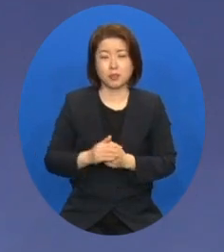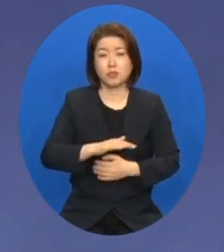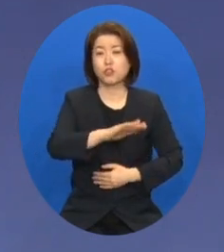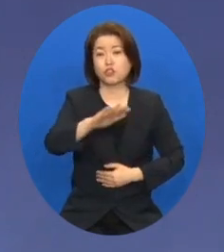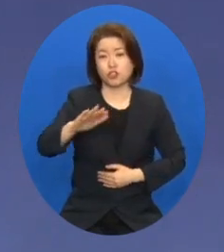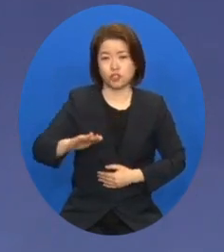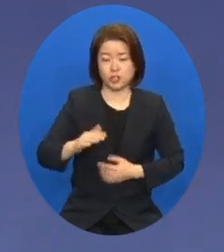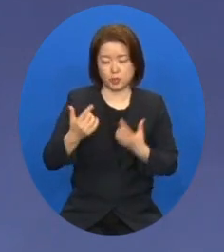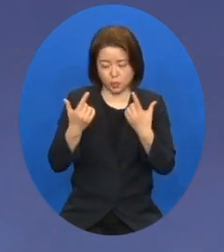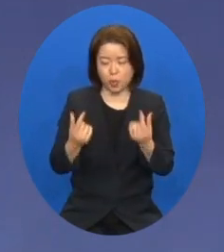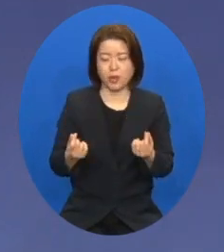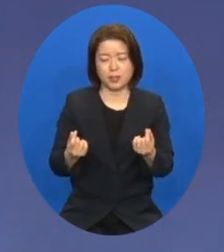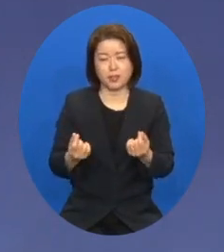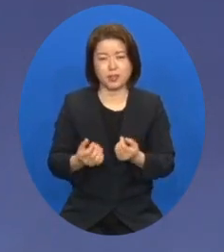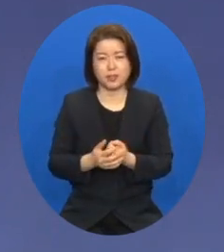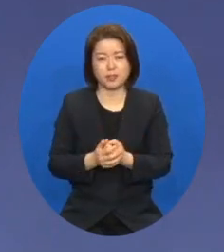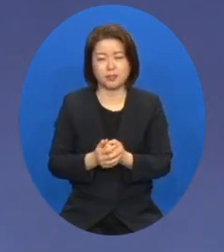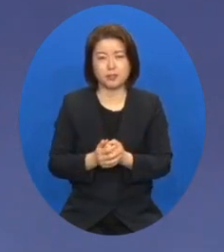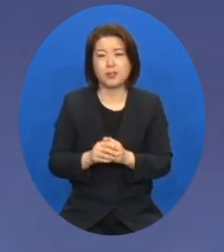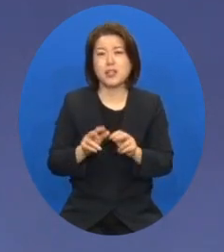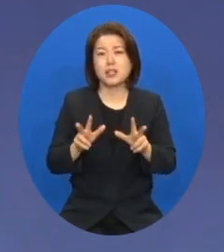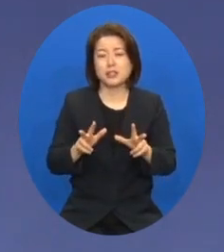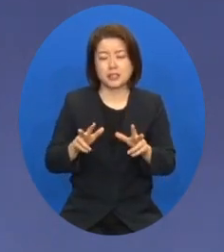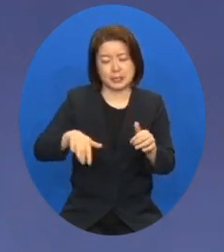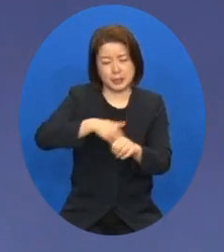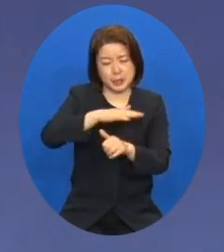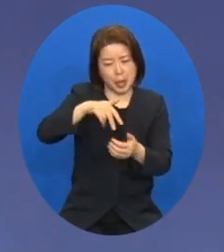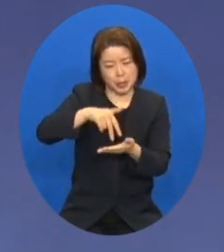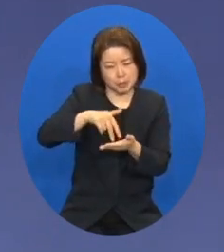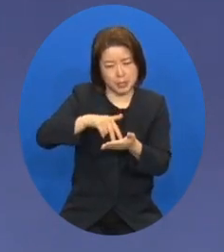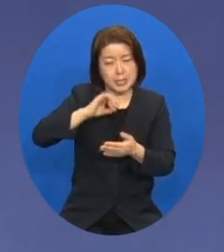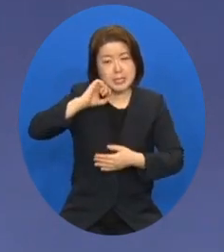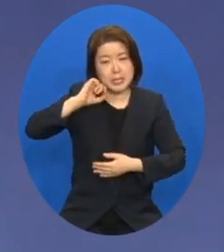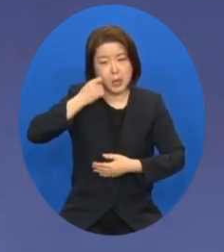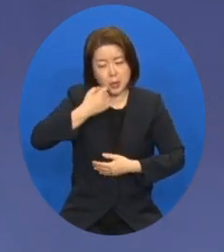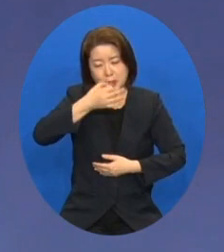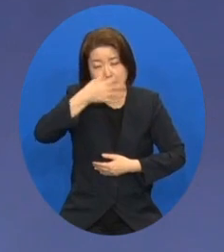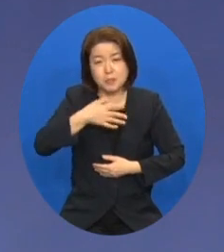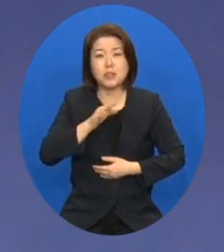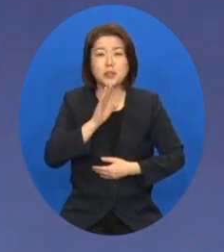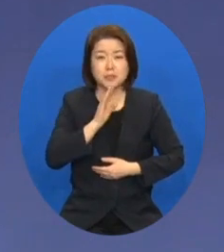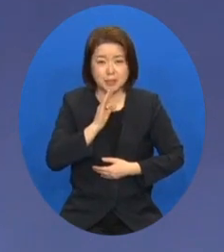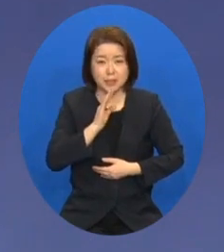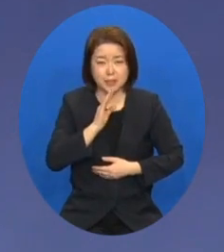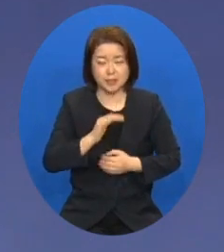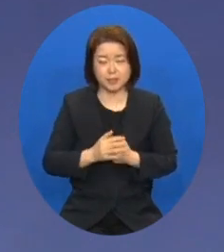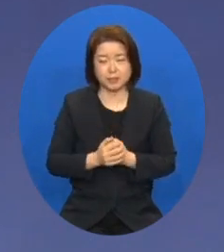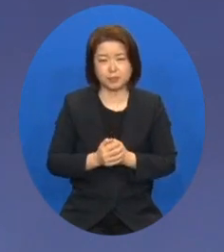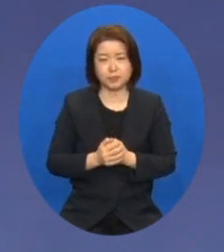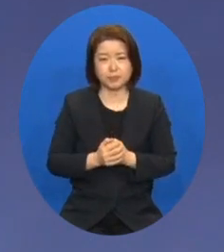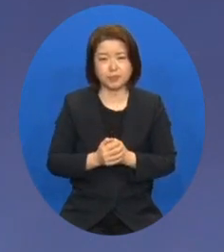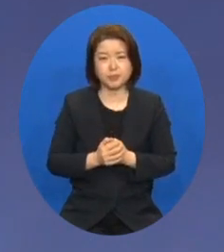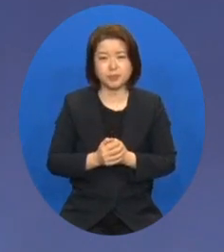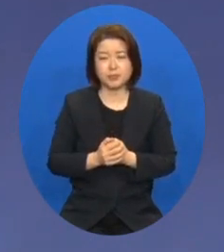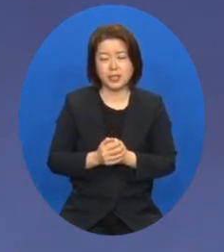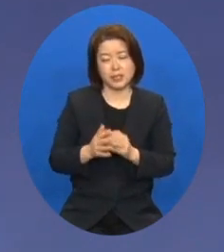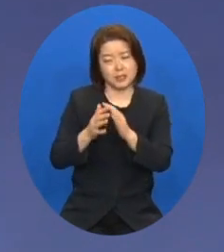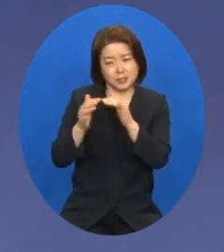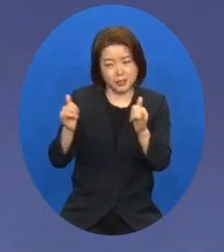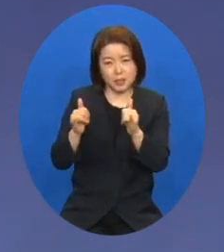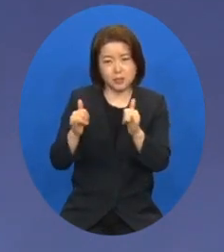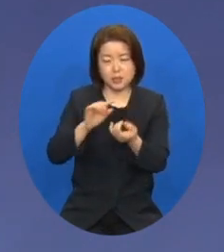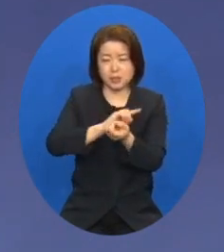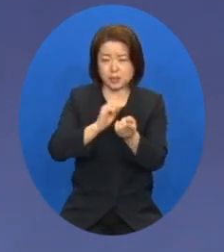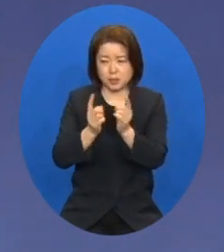똑같습니다 지금 형편이 힘들고 여러가지 상황이 어려워 지게 되니까 사람들은